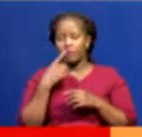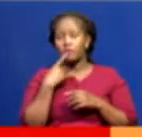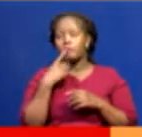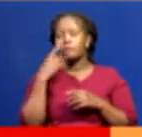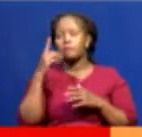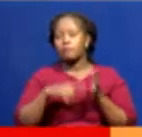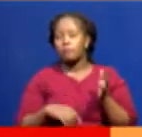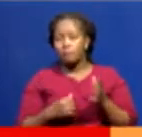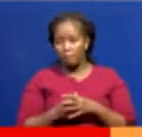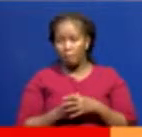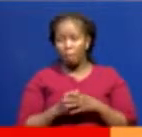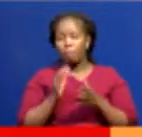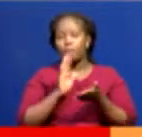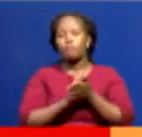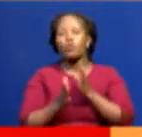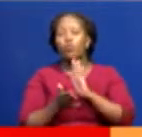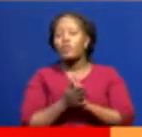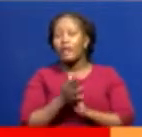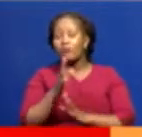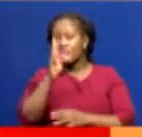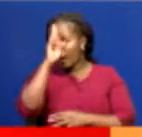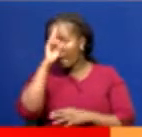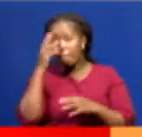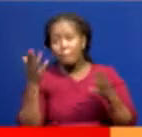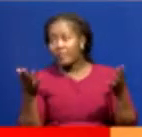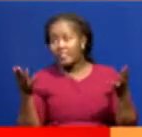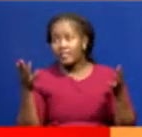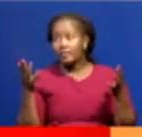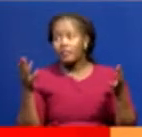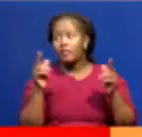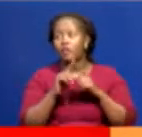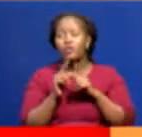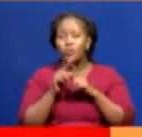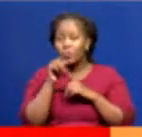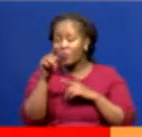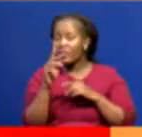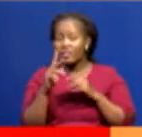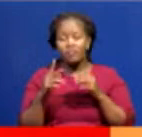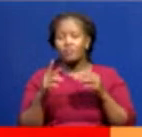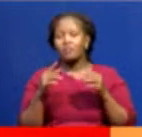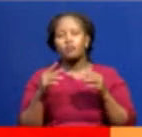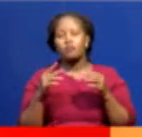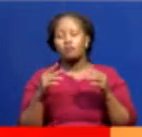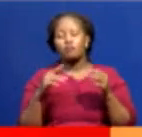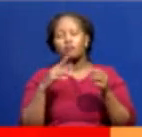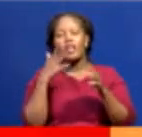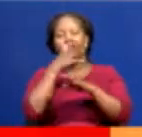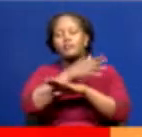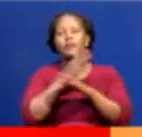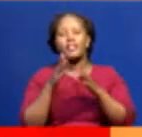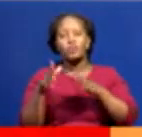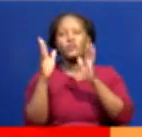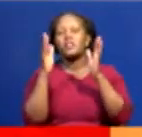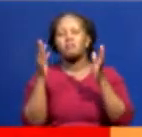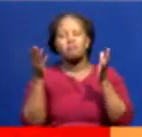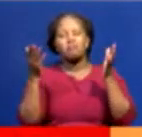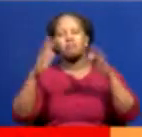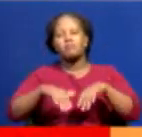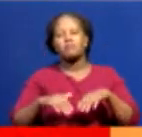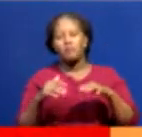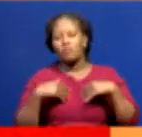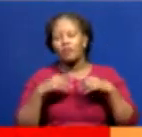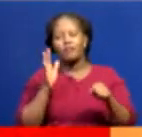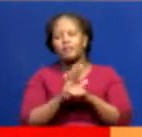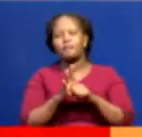ni kwamba bila polisi hata hii expressway ingekuwa yote imeanguka chini. Kungekuwa na watu wengi